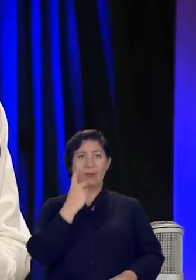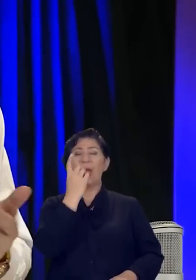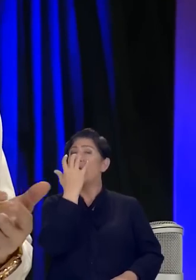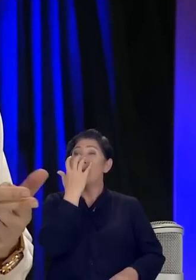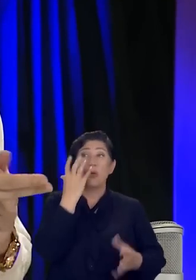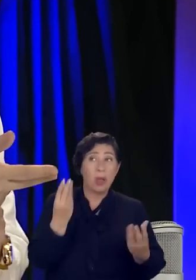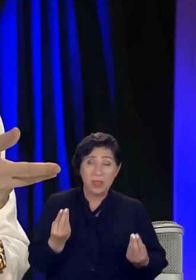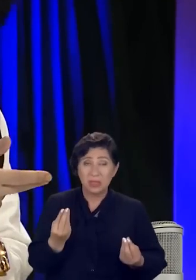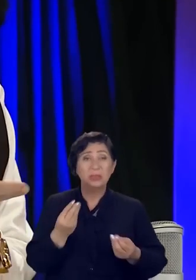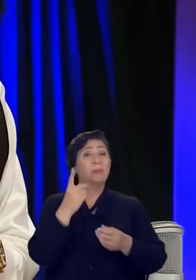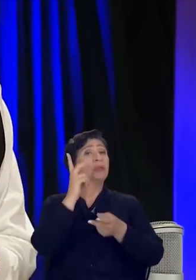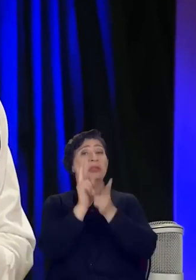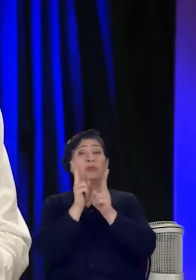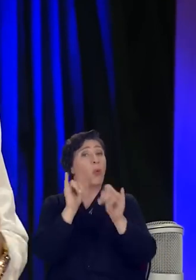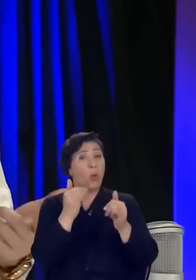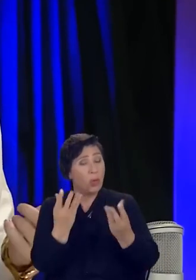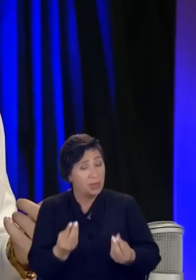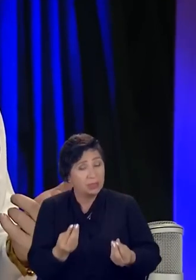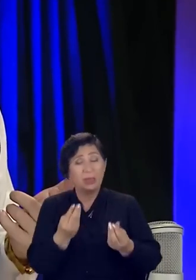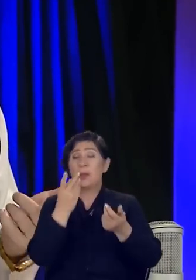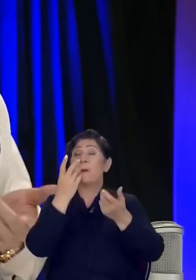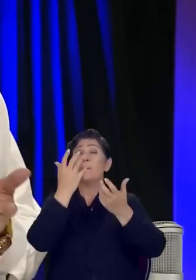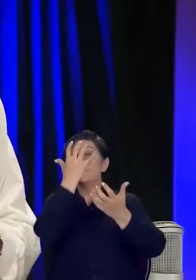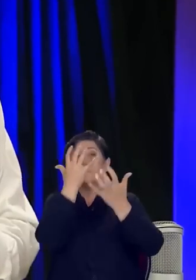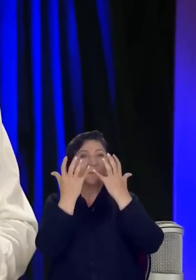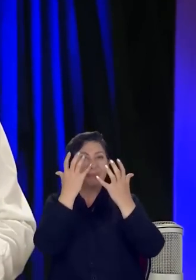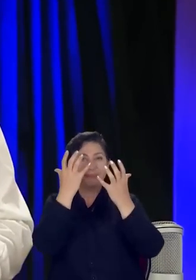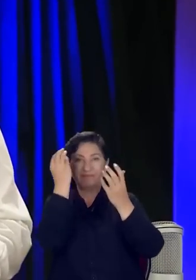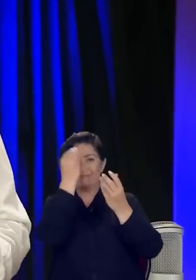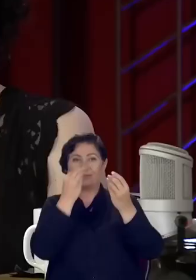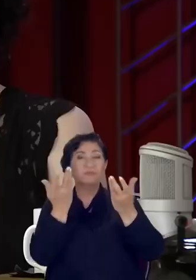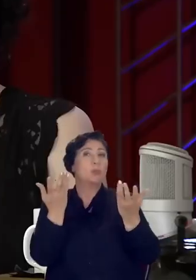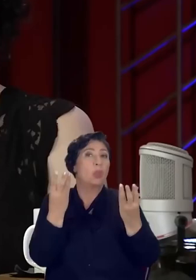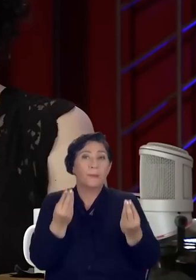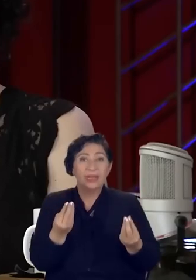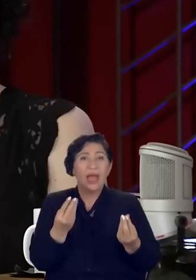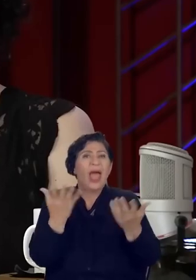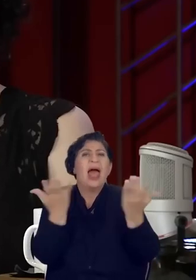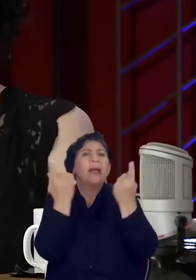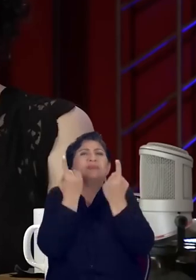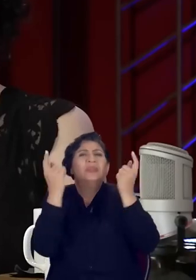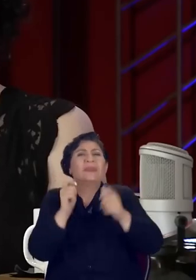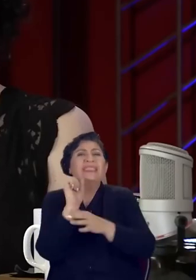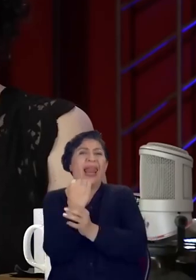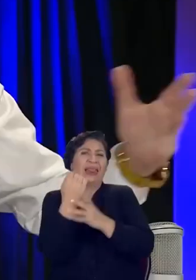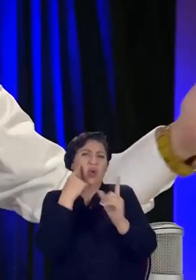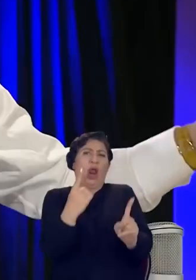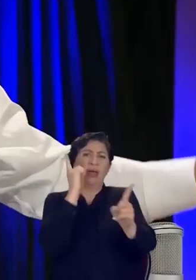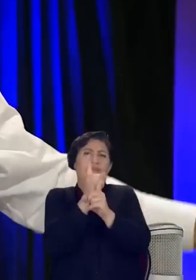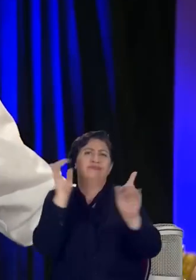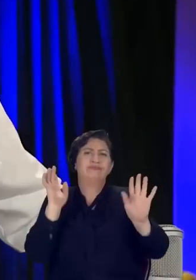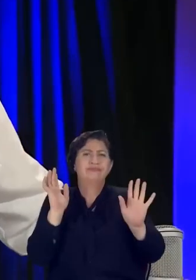edebiyatçı olabilir, plastik sanatlardan bir insan olabilir, şarkı söyleyebilir, herhangi bir şey yapabilir. Yani bir,